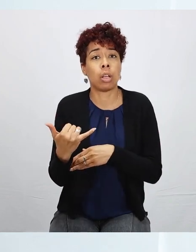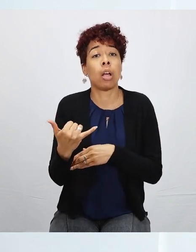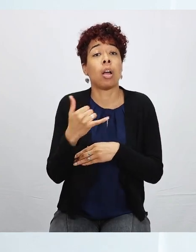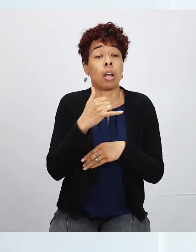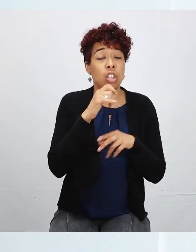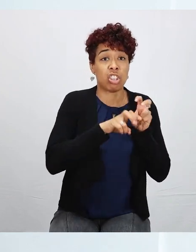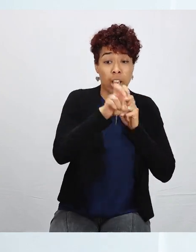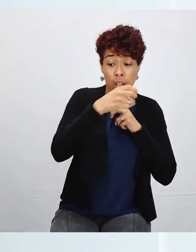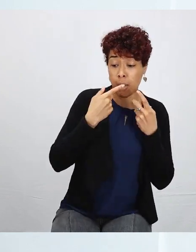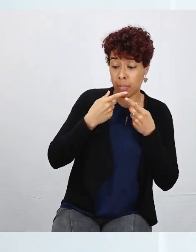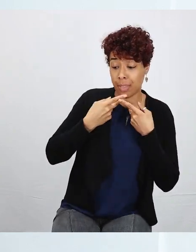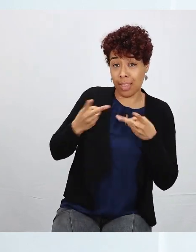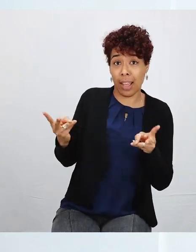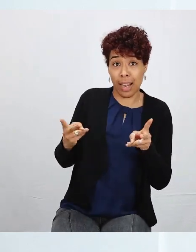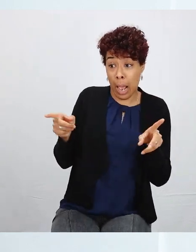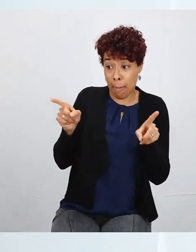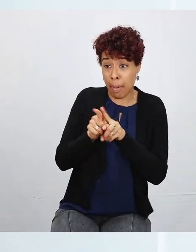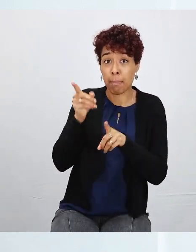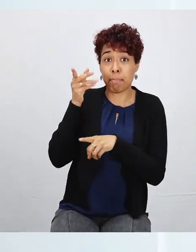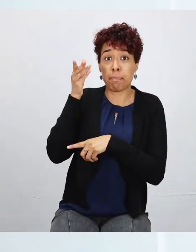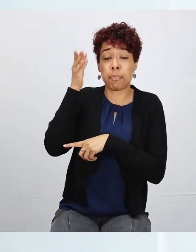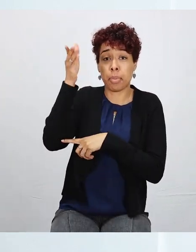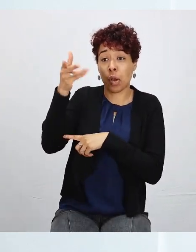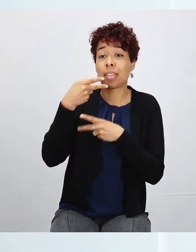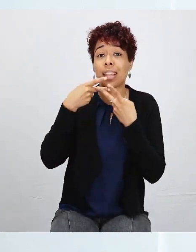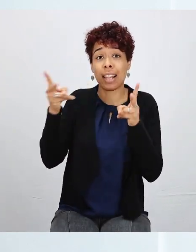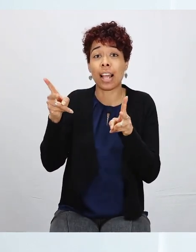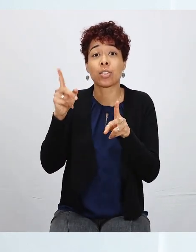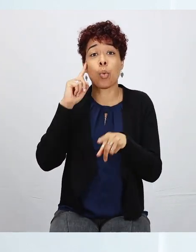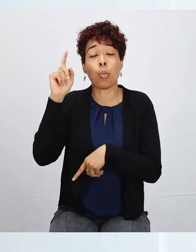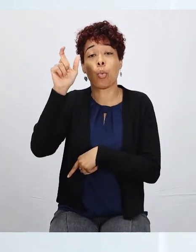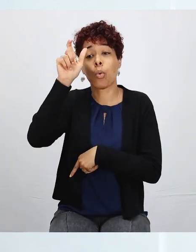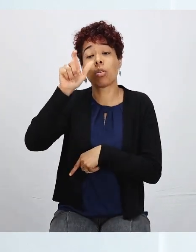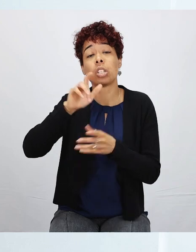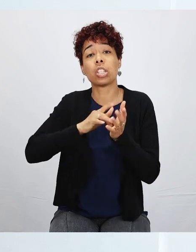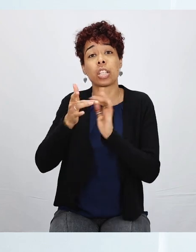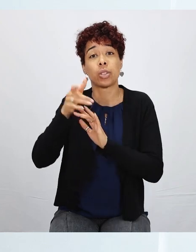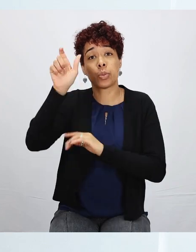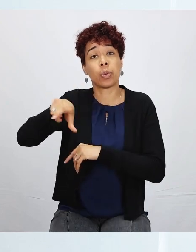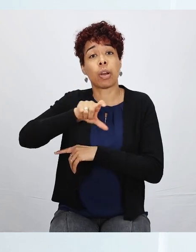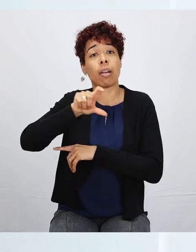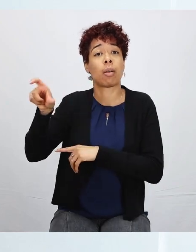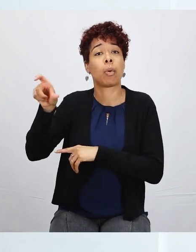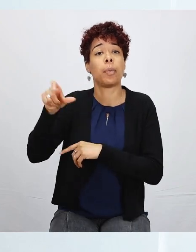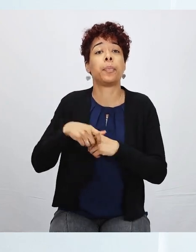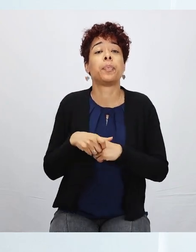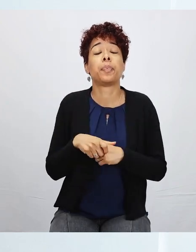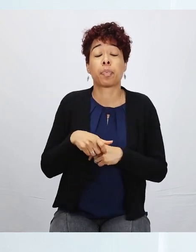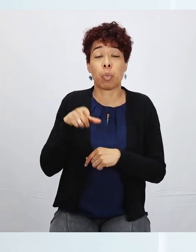sur Jésus-Christ. C'est lui eh bien, qui a vaincu à la croix tous les ennemis de notre âme.